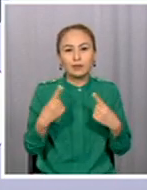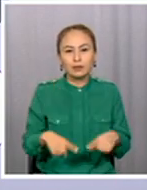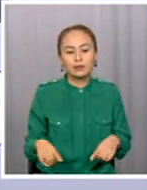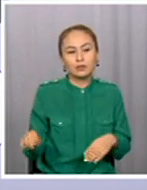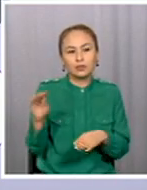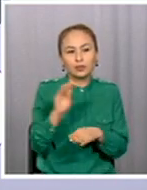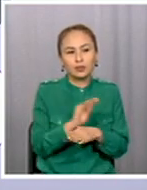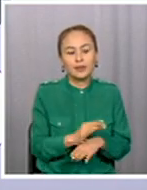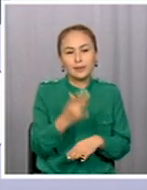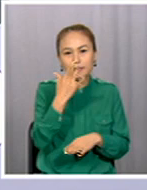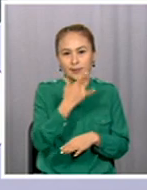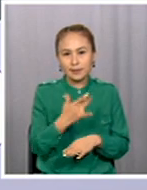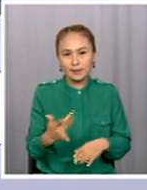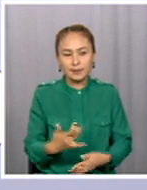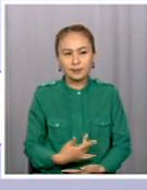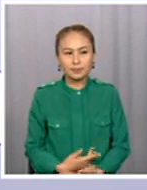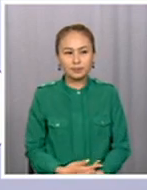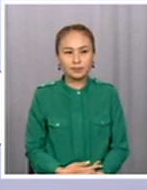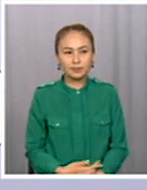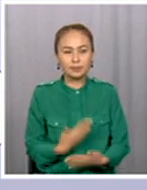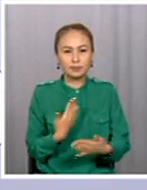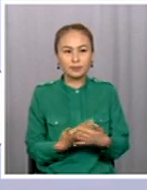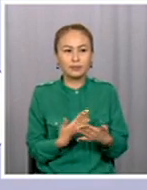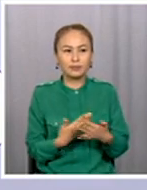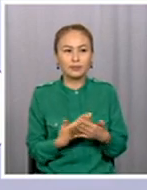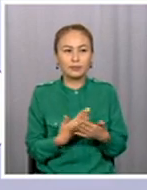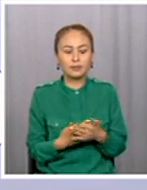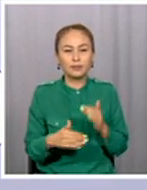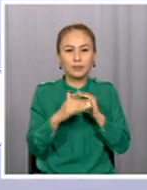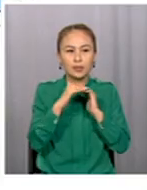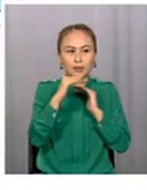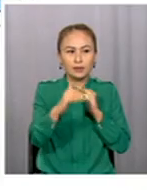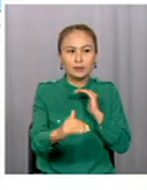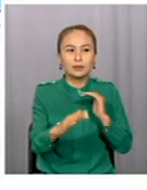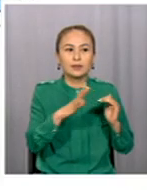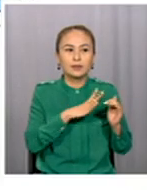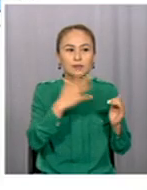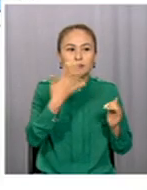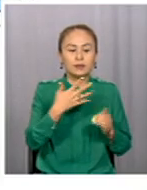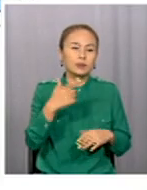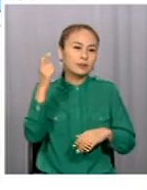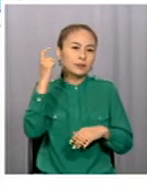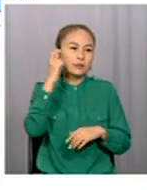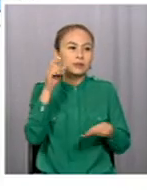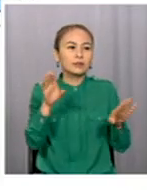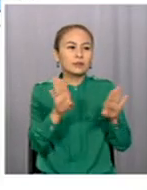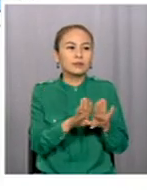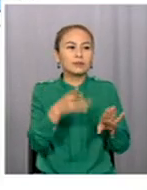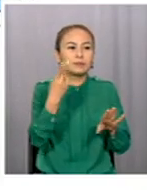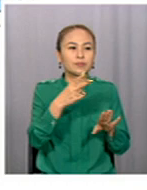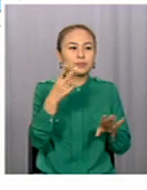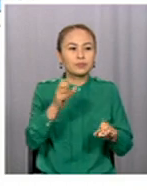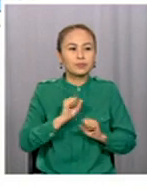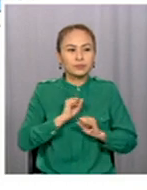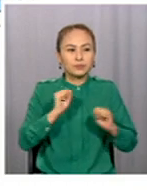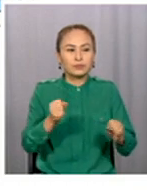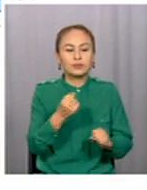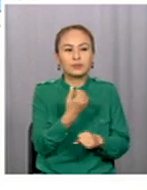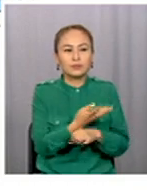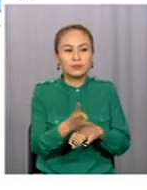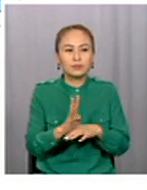және саяси дағдарыс болатын. Мысалы, елде 50 жылдың ішінде 29